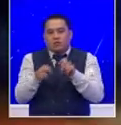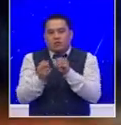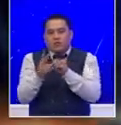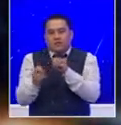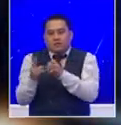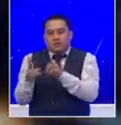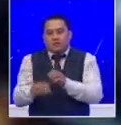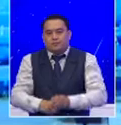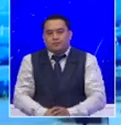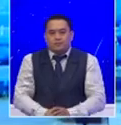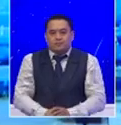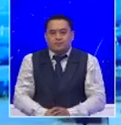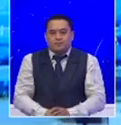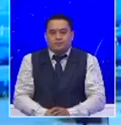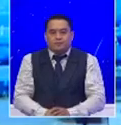12.